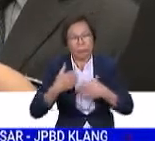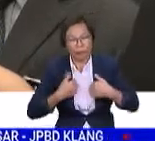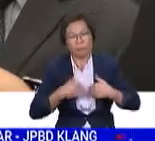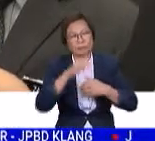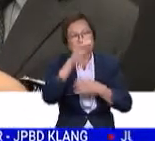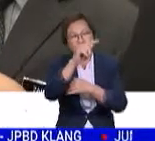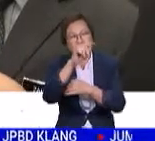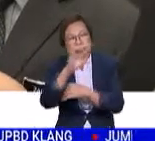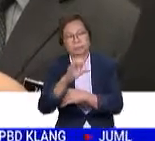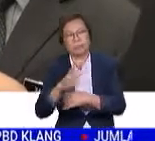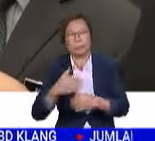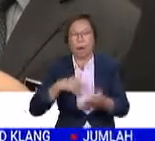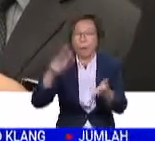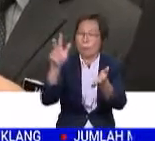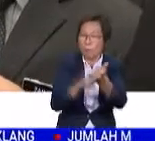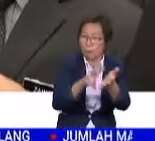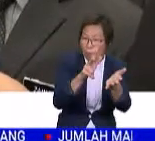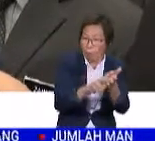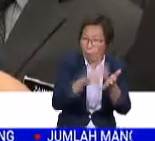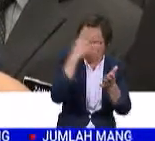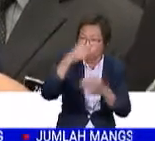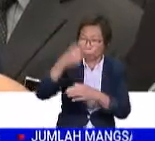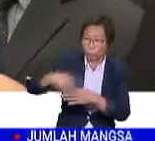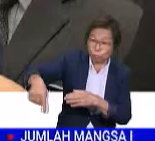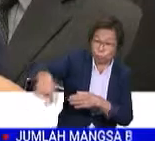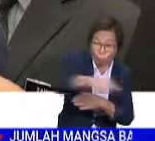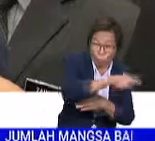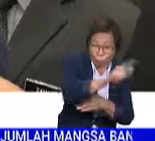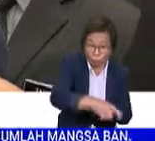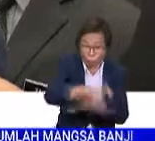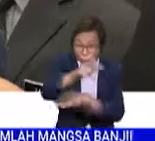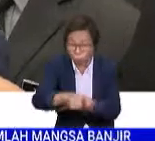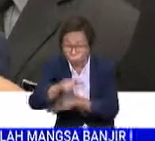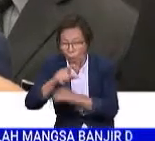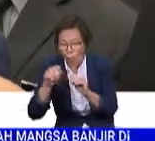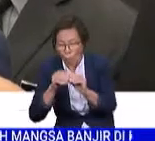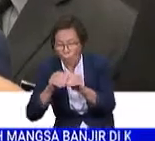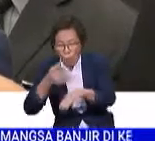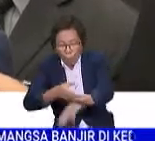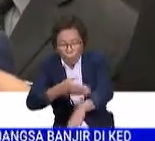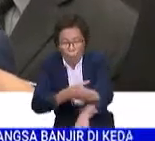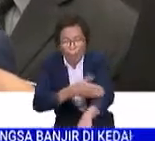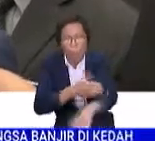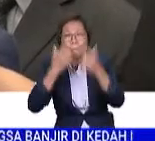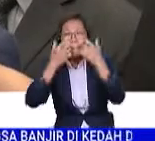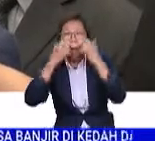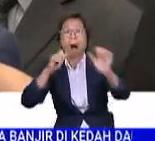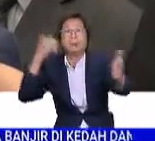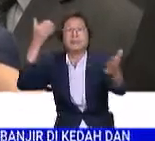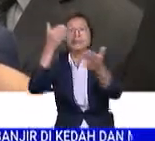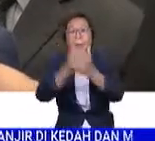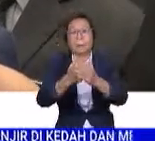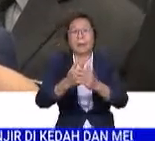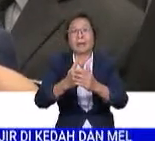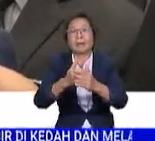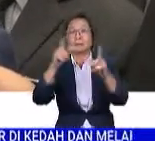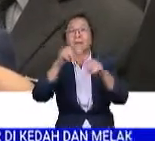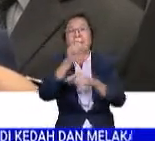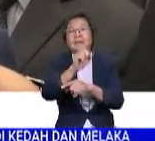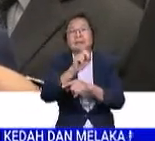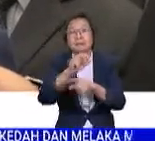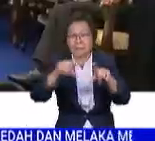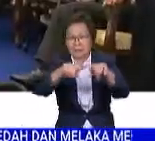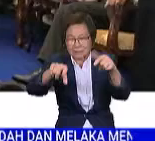mana ini pengiktirafan untuk mereka meningkatkan keupayaan hingga ke peringkat sejana dan